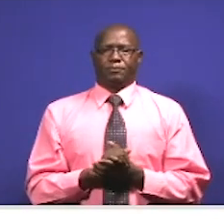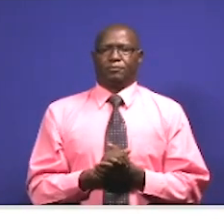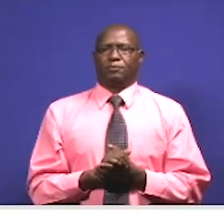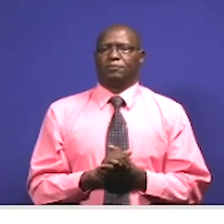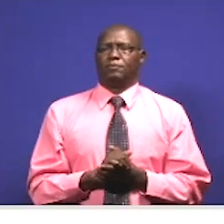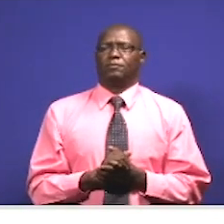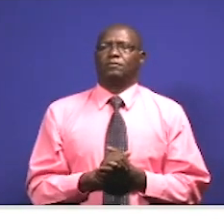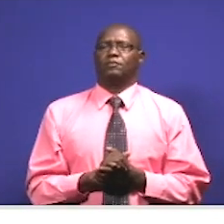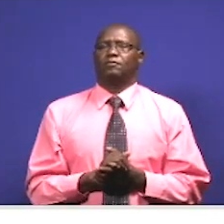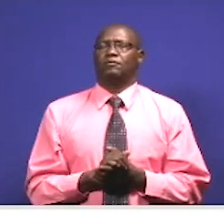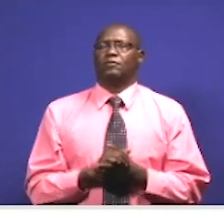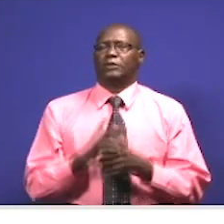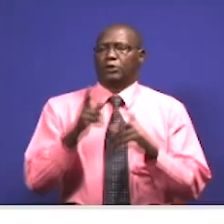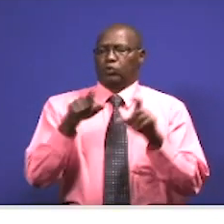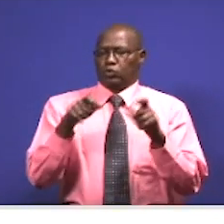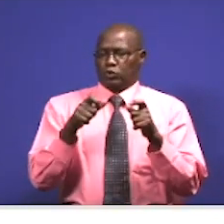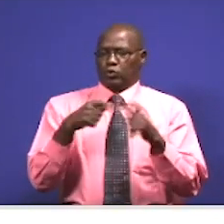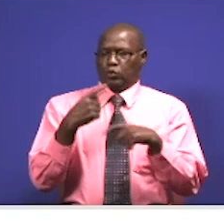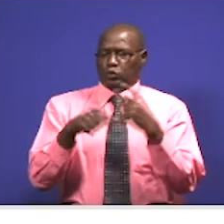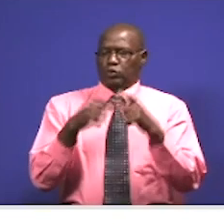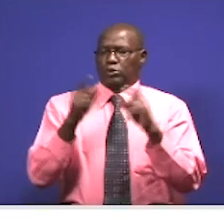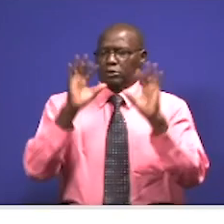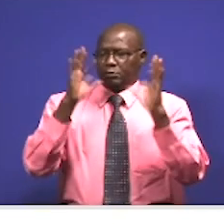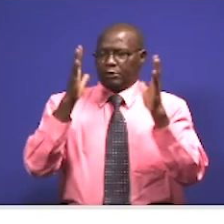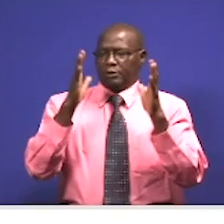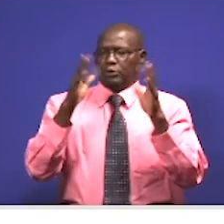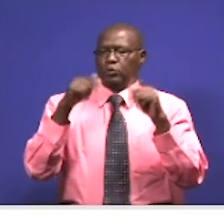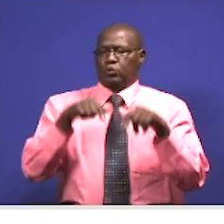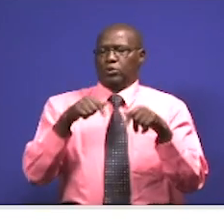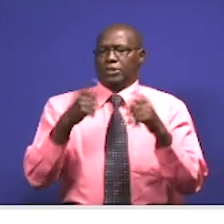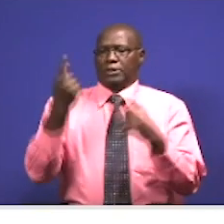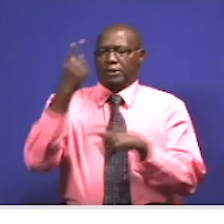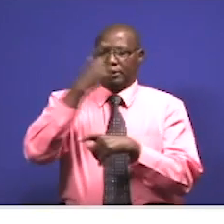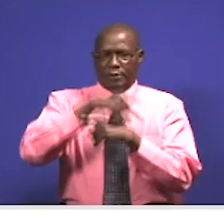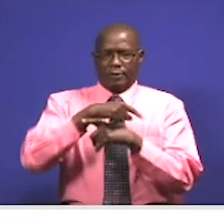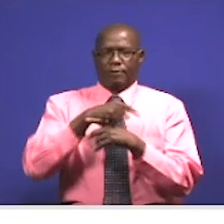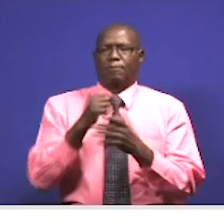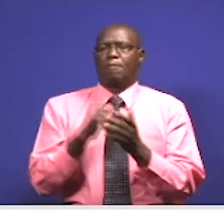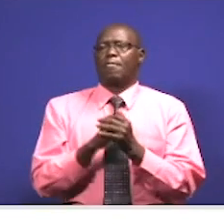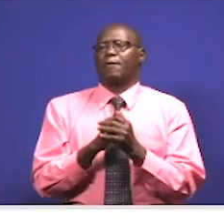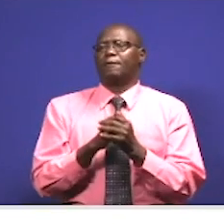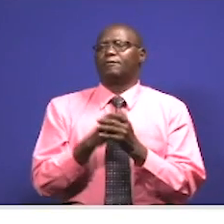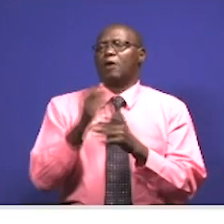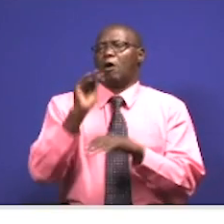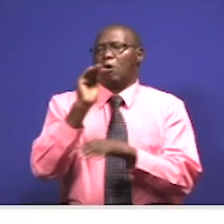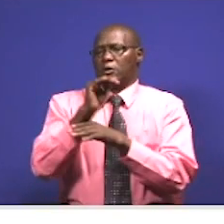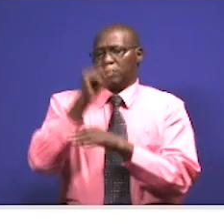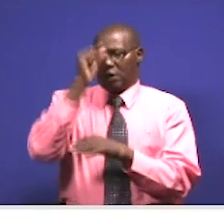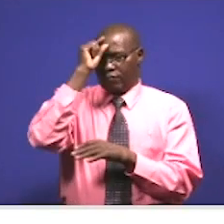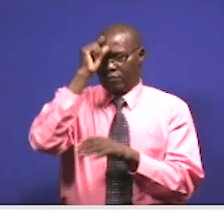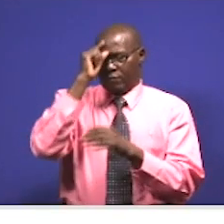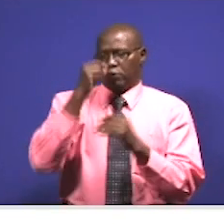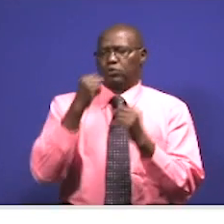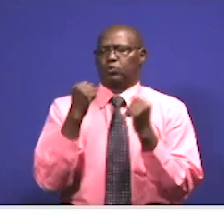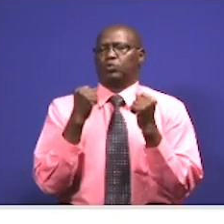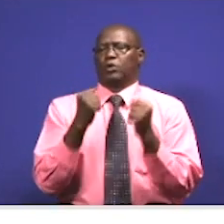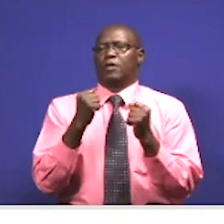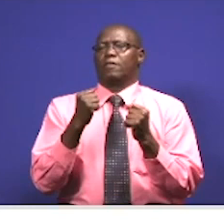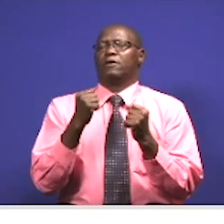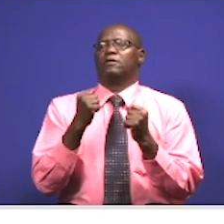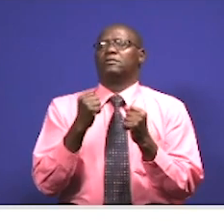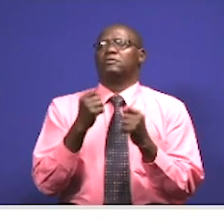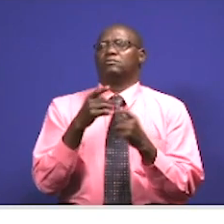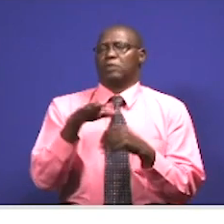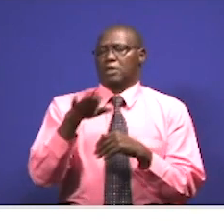As journalists continue to celebrate their day today, calls are still being made to the government to strengthen their security,